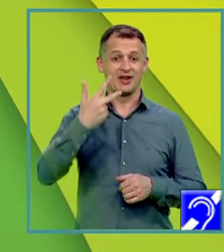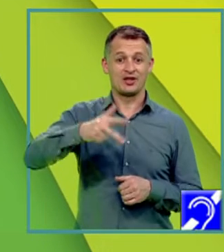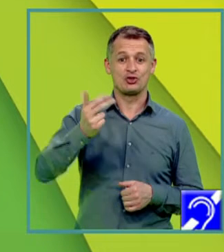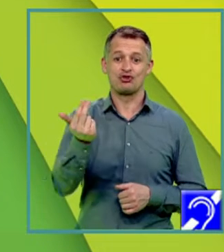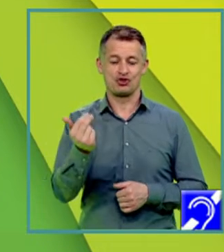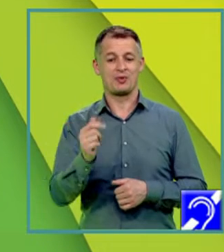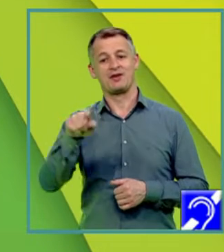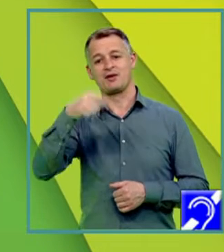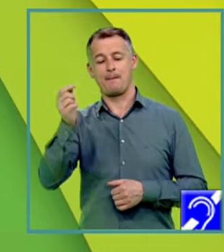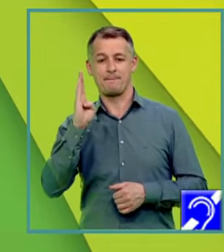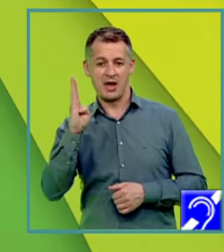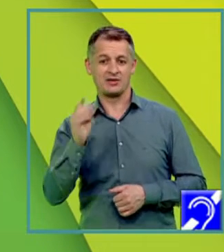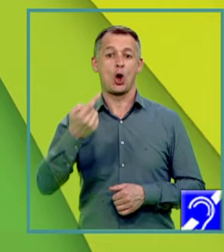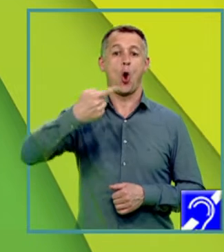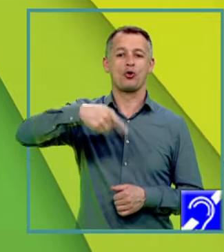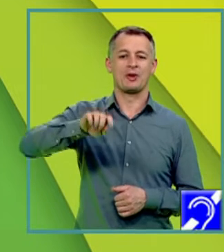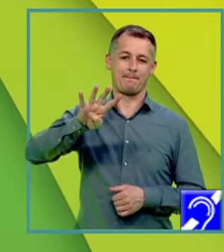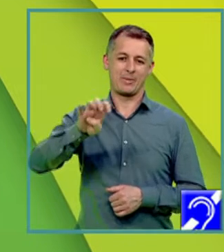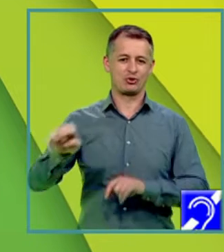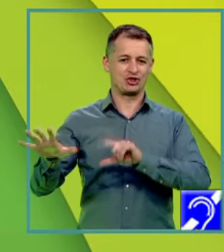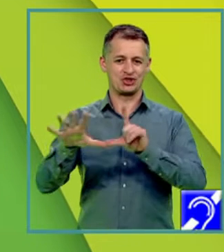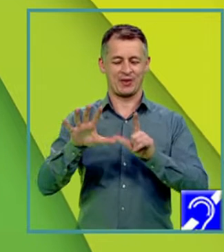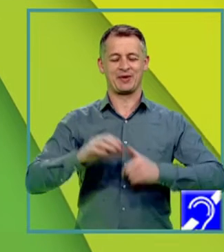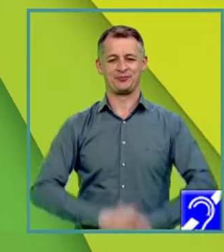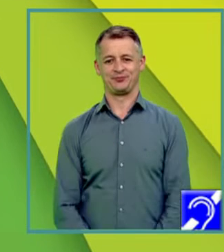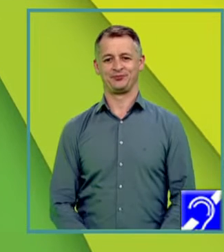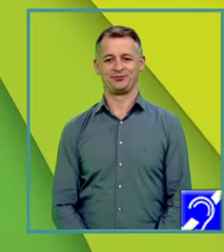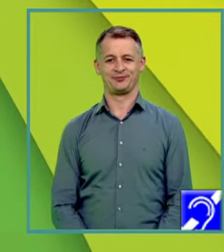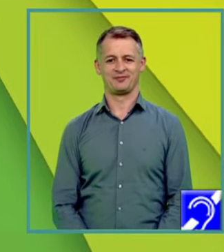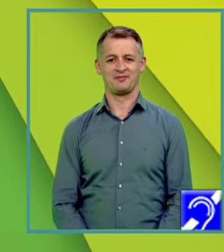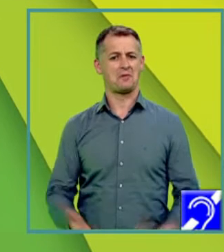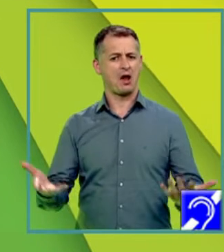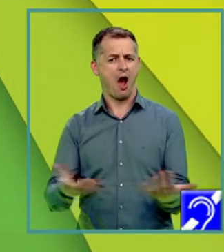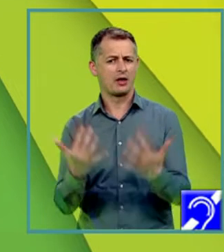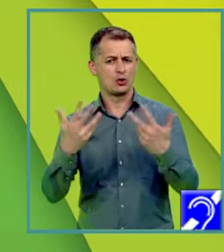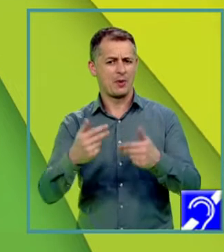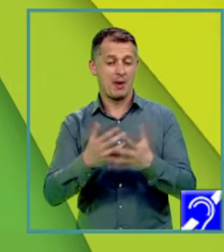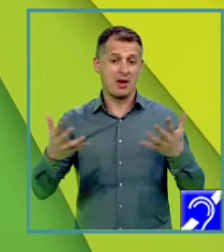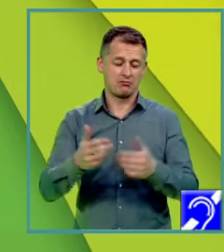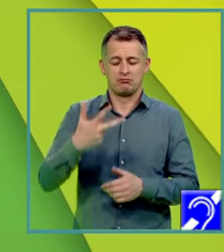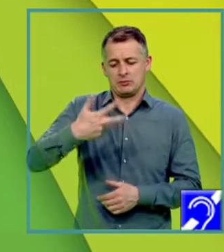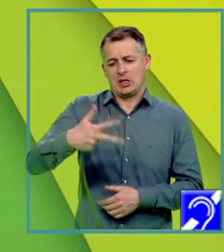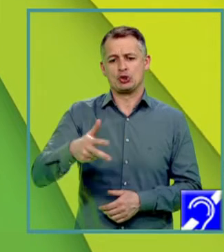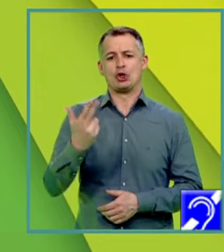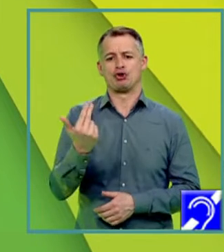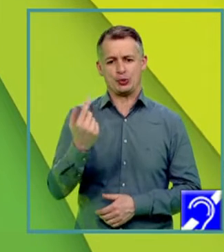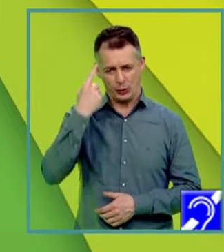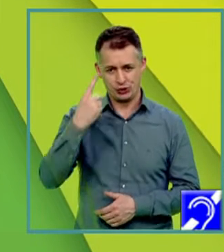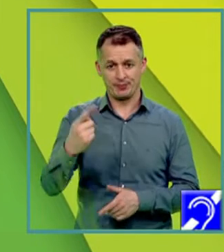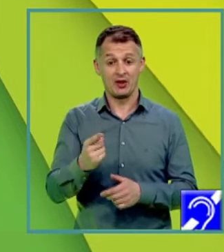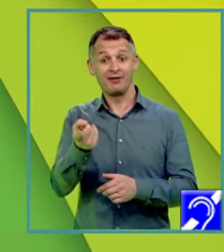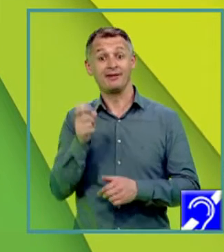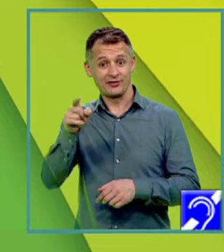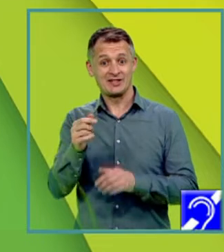315 valoarea variabilei b este 147 Care este numărul mai mare 315 atunci din